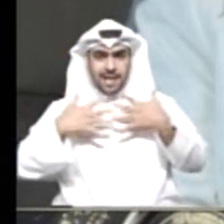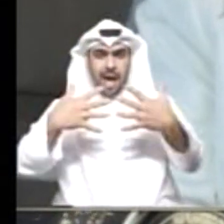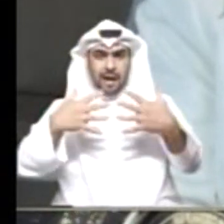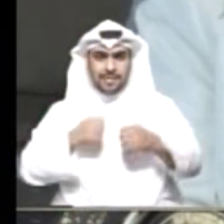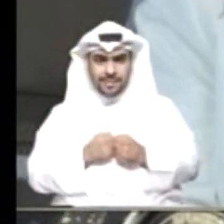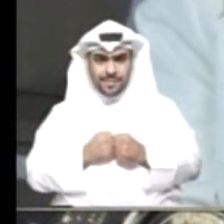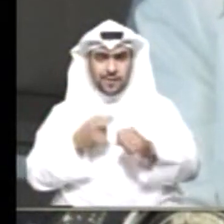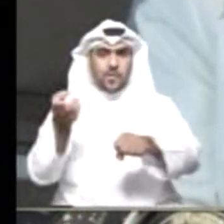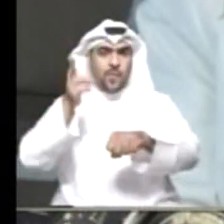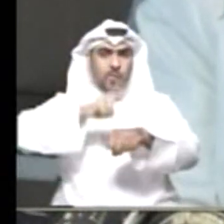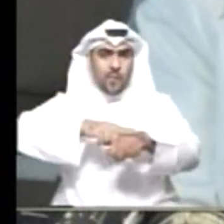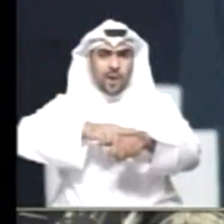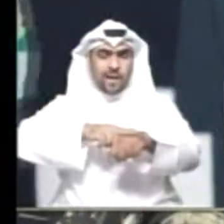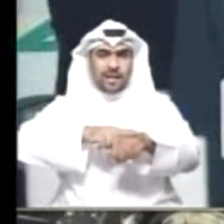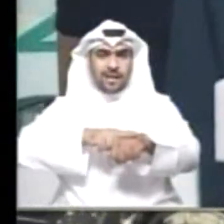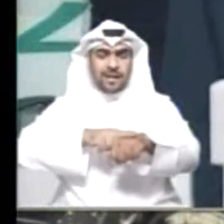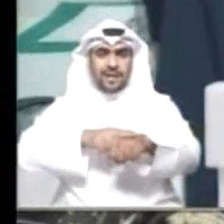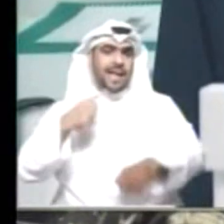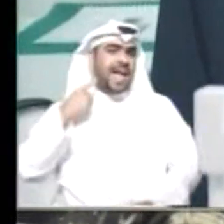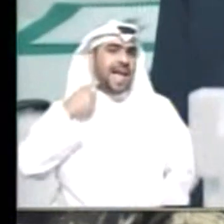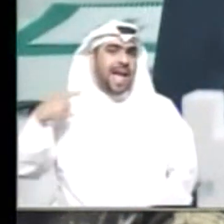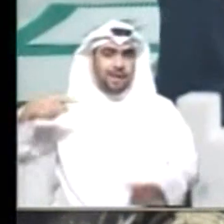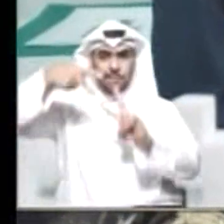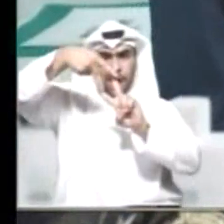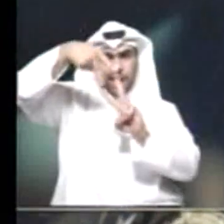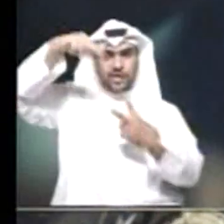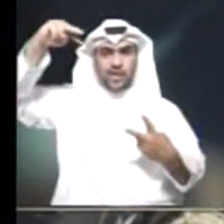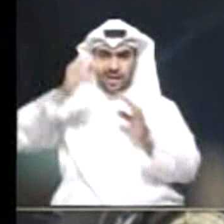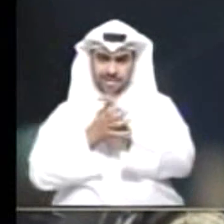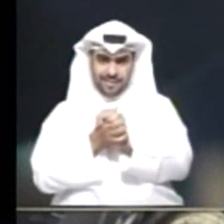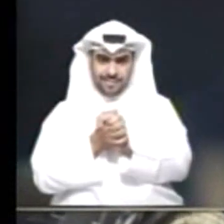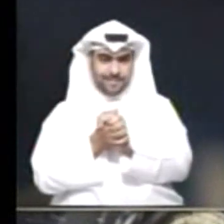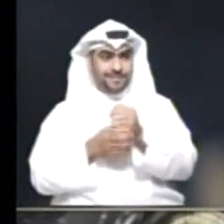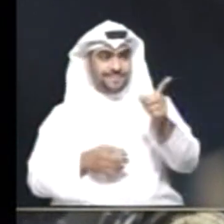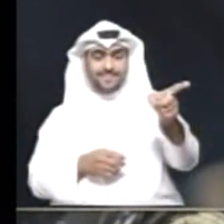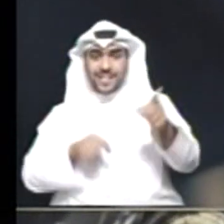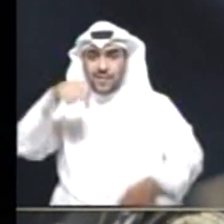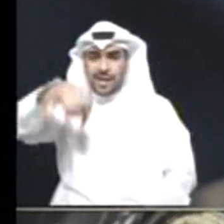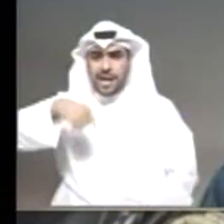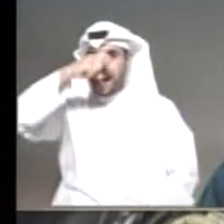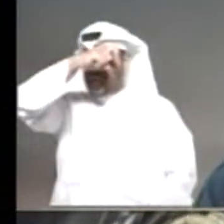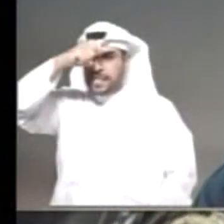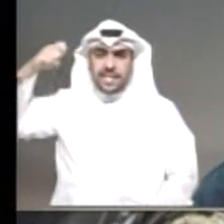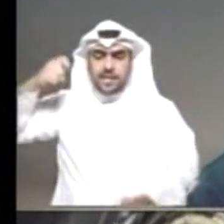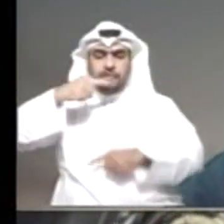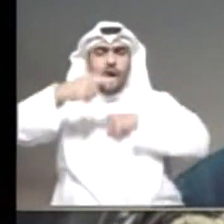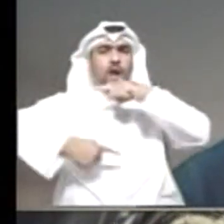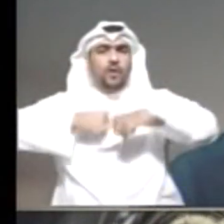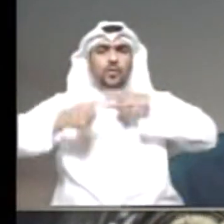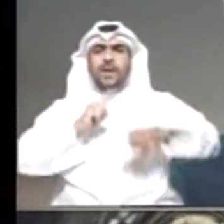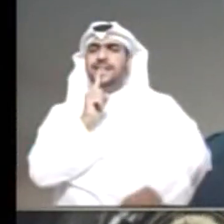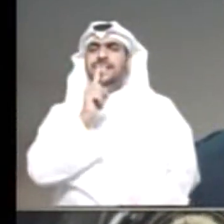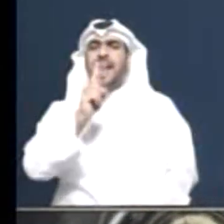وعندنا أيضا علم الجينات. أصبحت الدورة التدريبية الصيفية جزءا من تراث معهد الكويت للأبحاث العلمية،